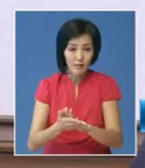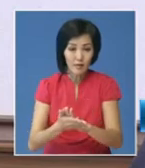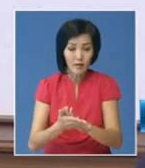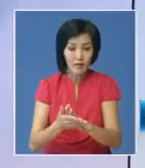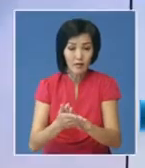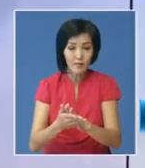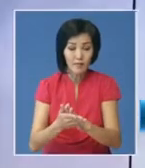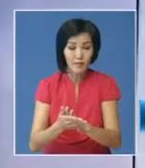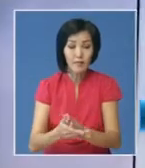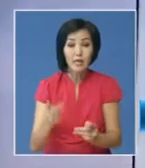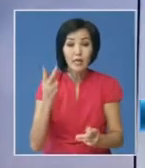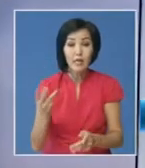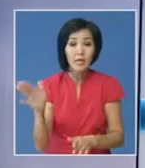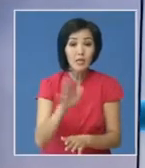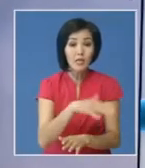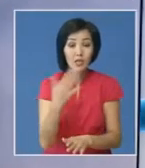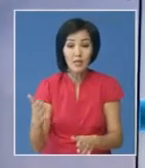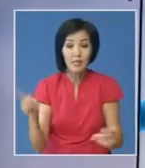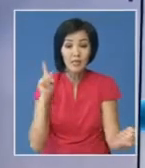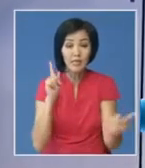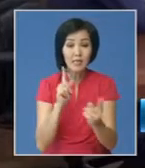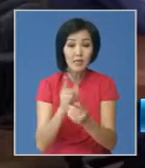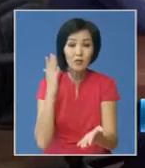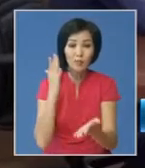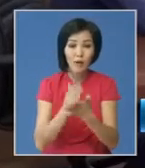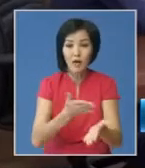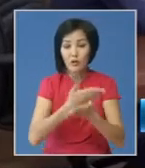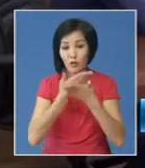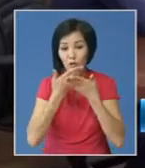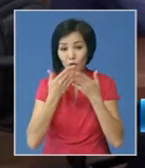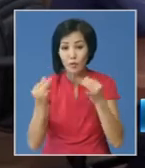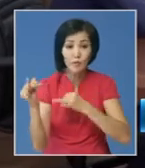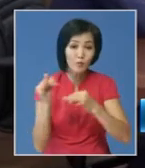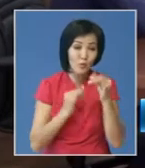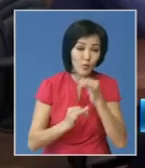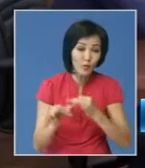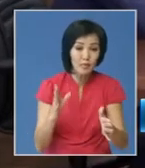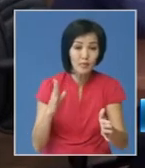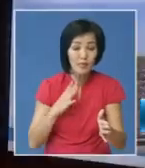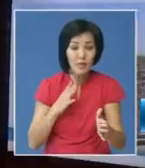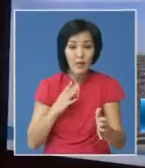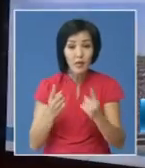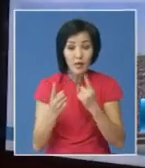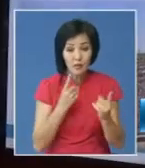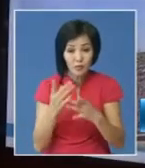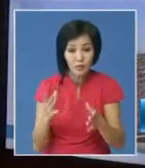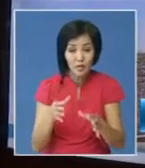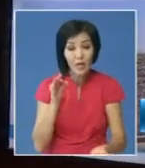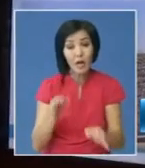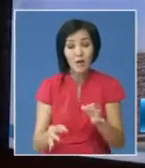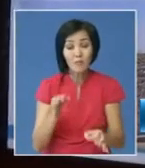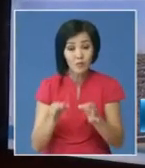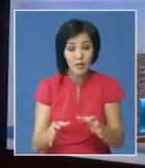работать. Екі жақты кездесу өзара бар мен жоқты таразылаудан басталды. Тоқайласар тұстар сараланды. Соңында қос тарап